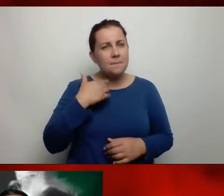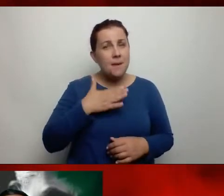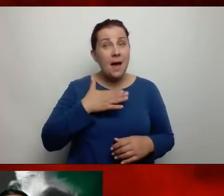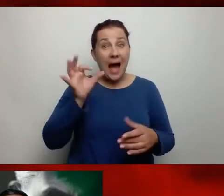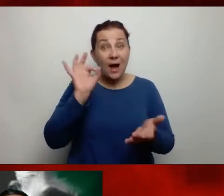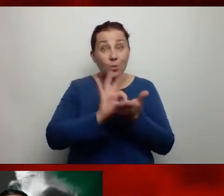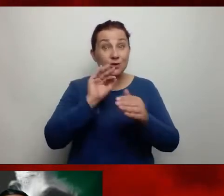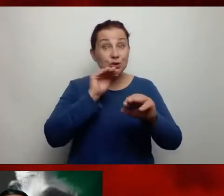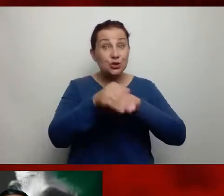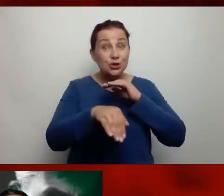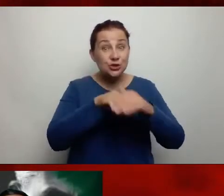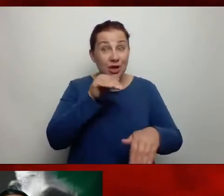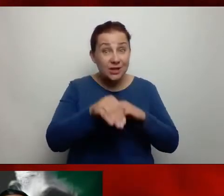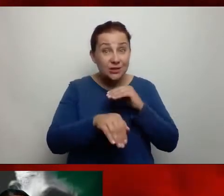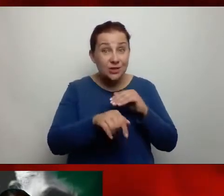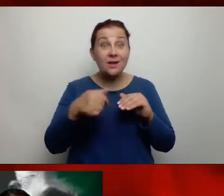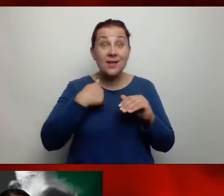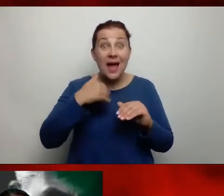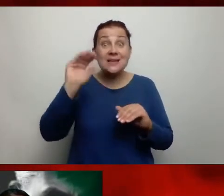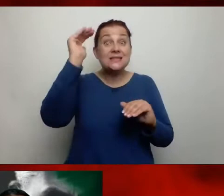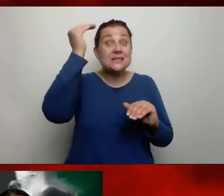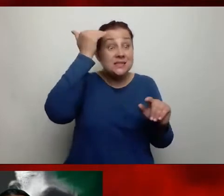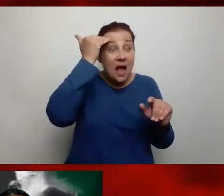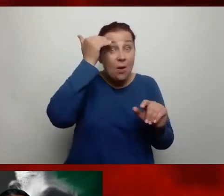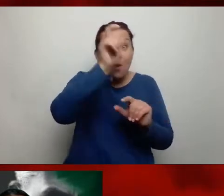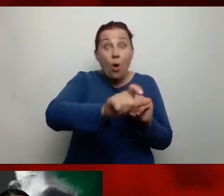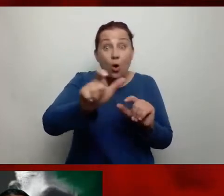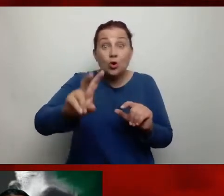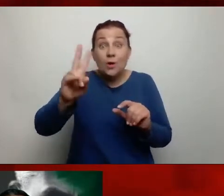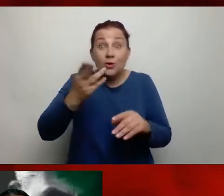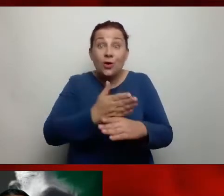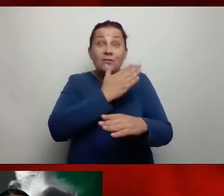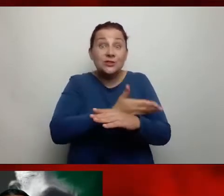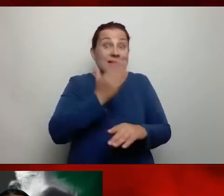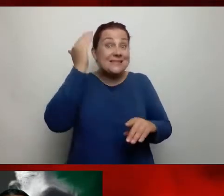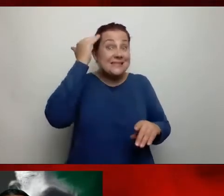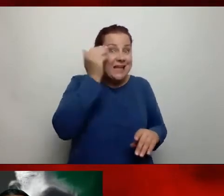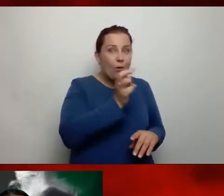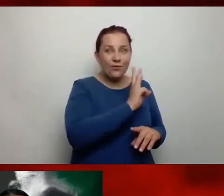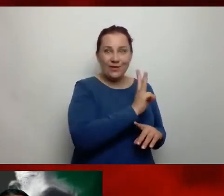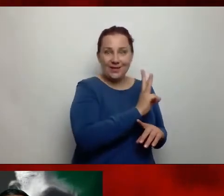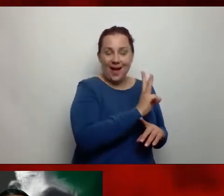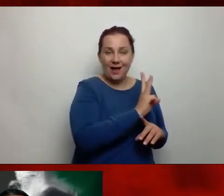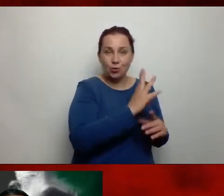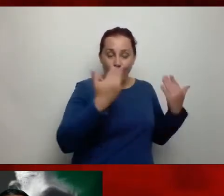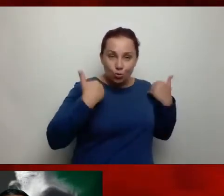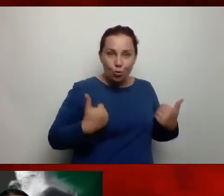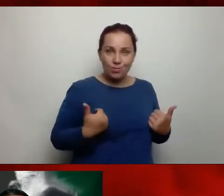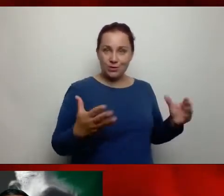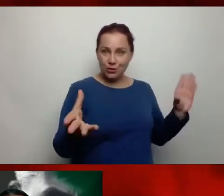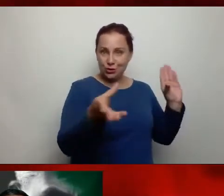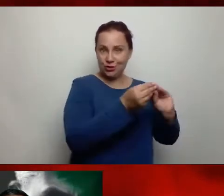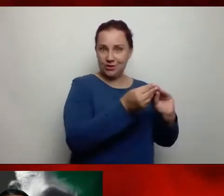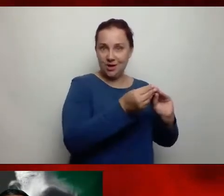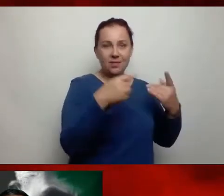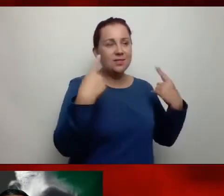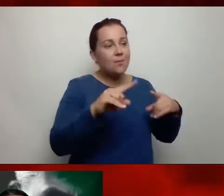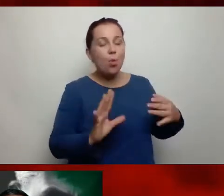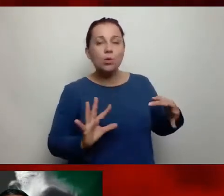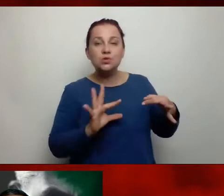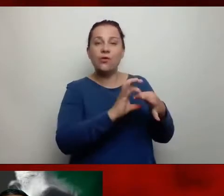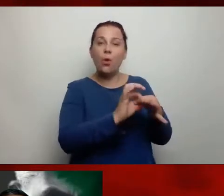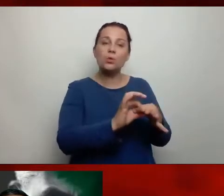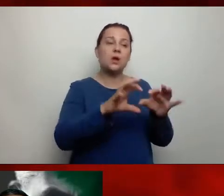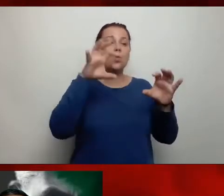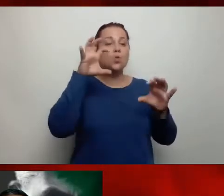bo znałem ludzi, którzy znali Witkacego osobiście. Nie byli z nim związani jakoś naukowo czy